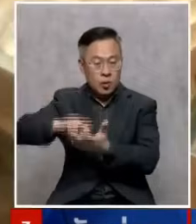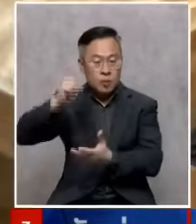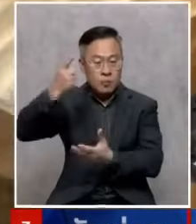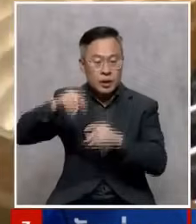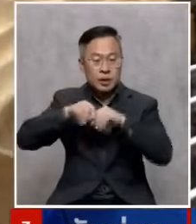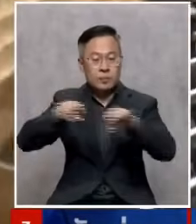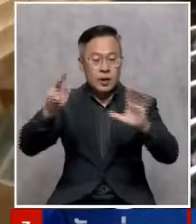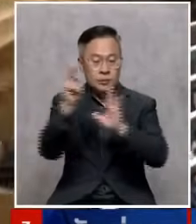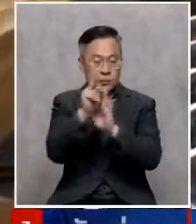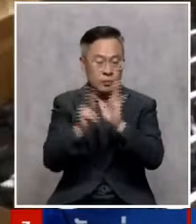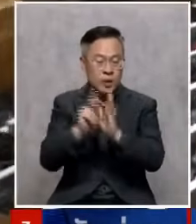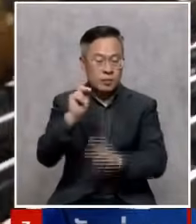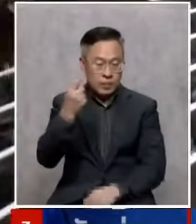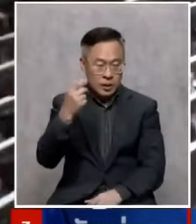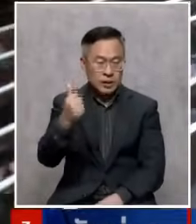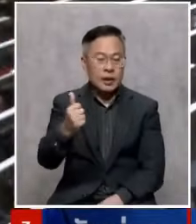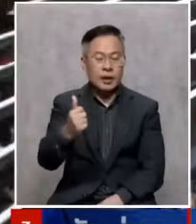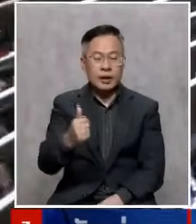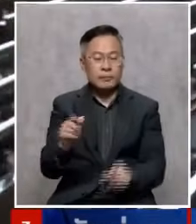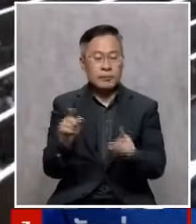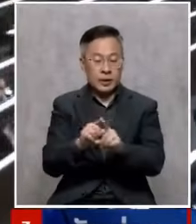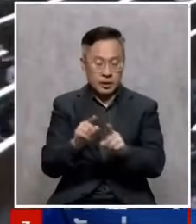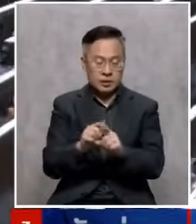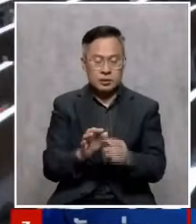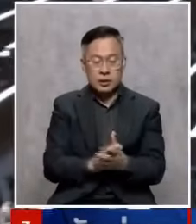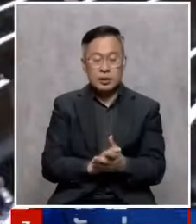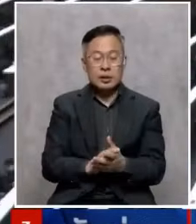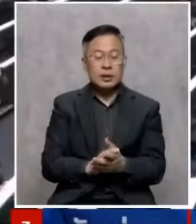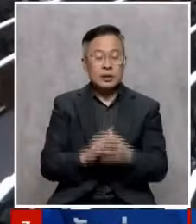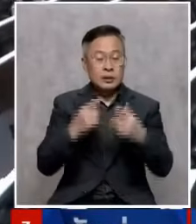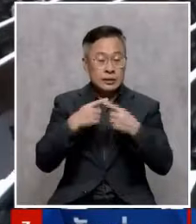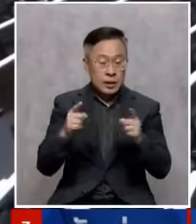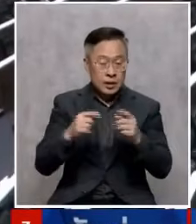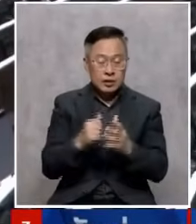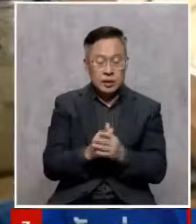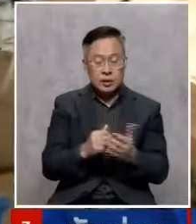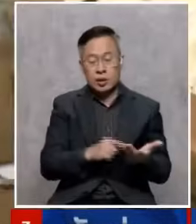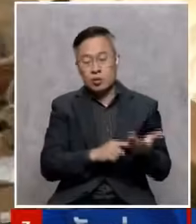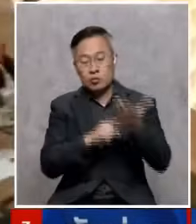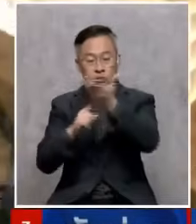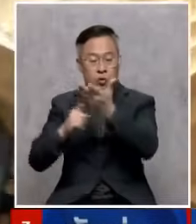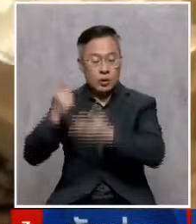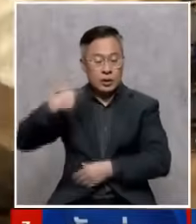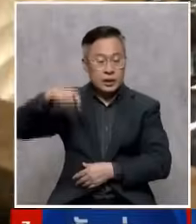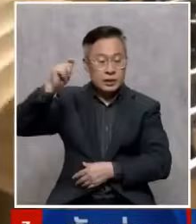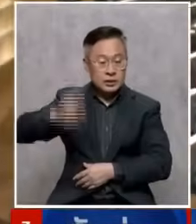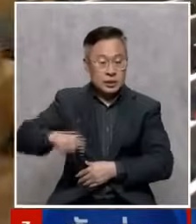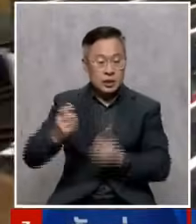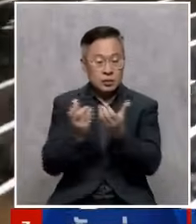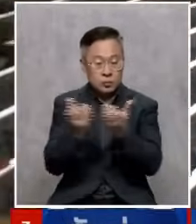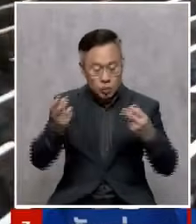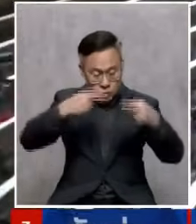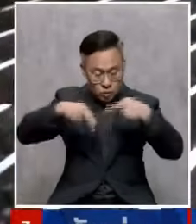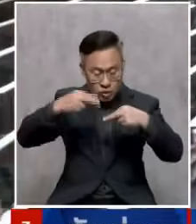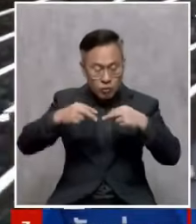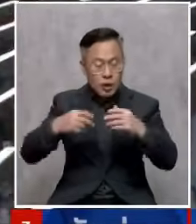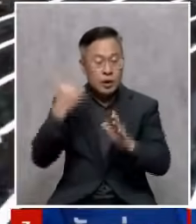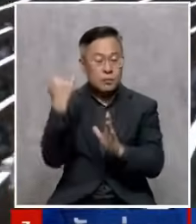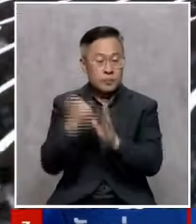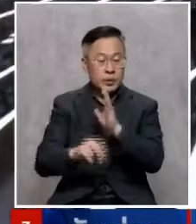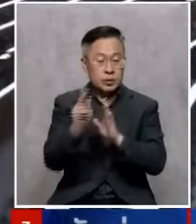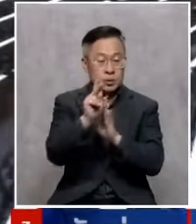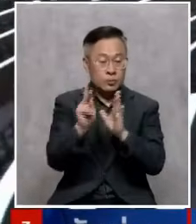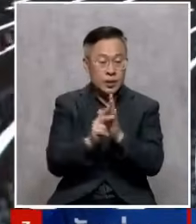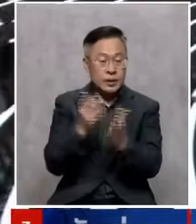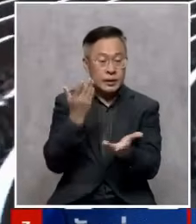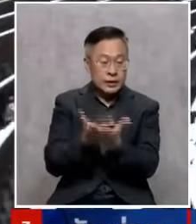คว่ำพรบได้ก็ตกไปอยู่กับการร้องให้ศาลรัฐธรรมนูญวินิจว่าขัดกับวินัยการเงินการคลังที่บัญญัติไว้